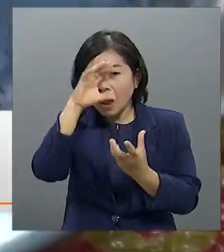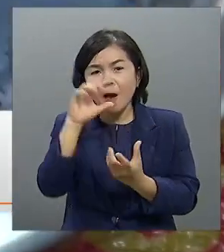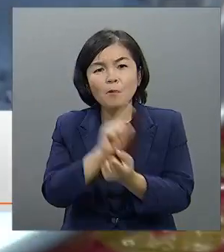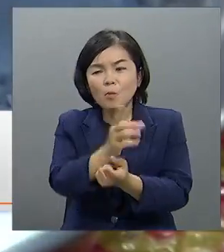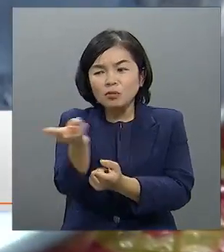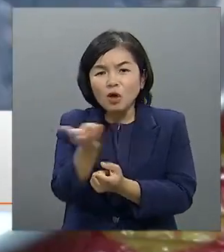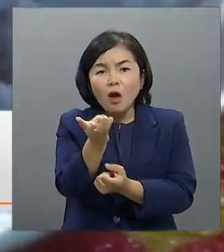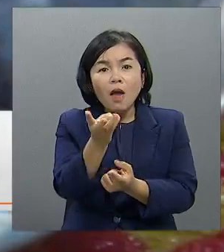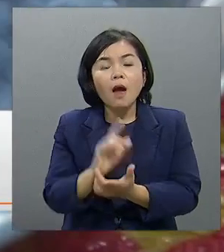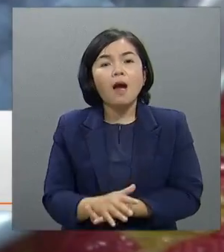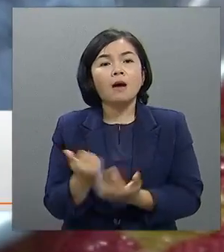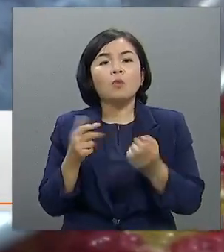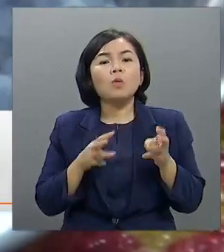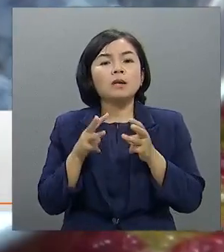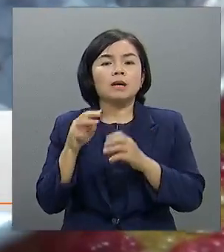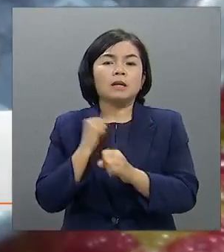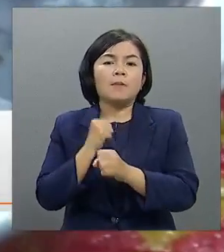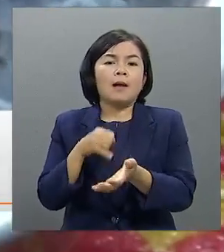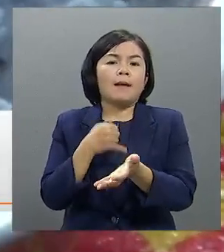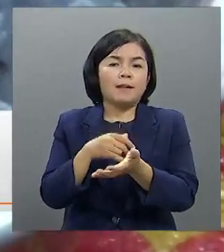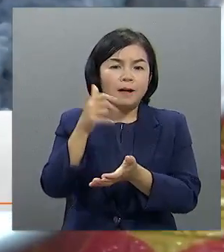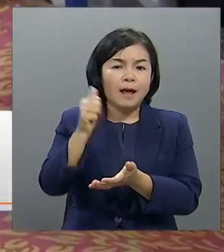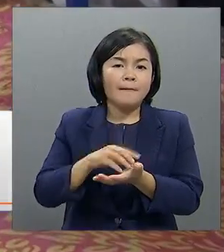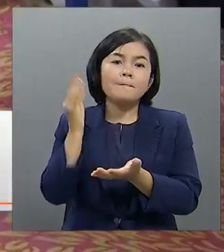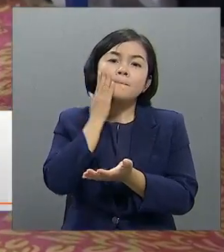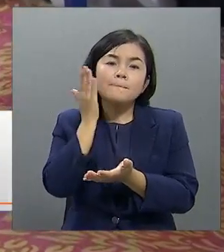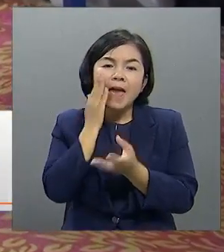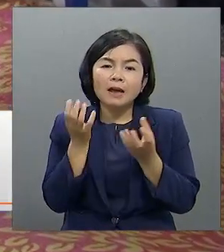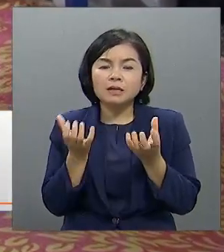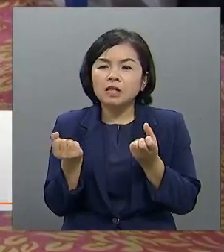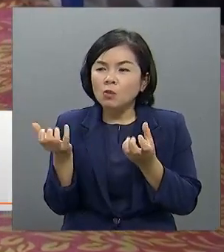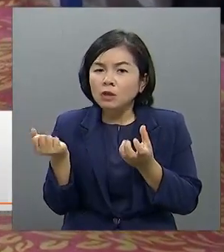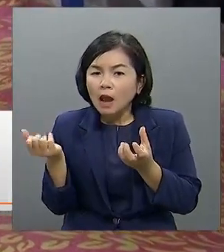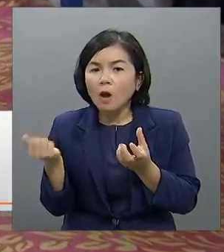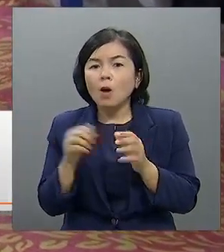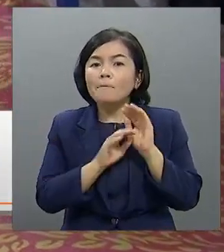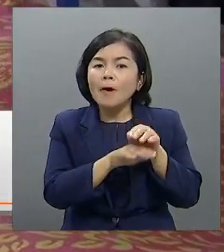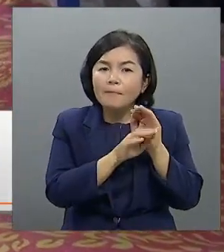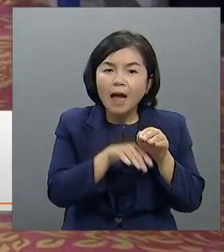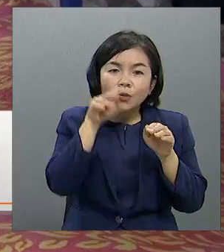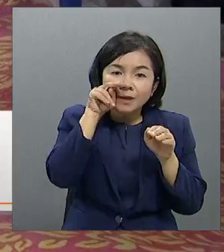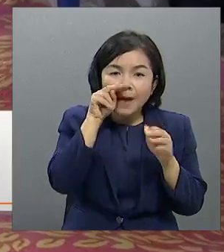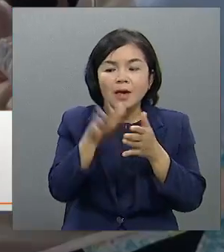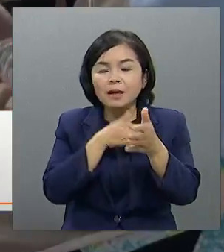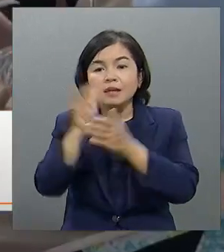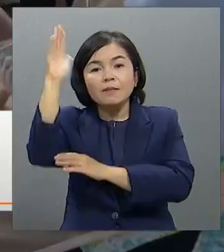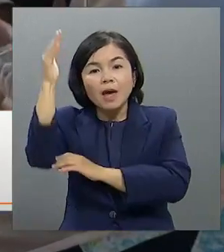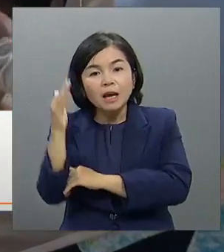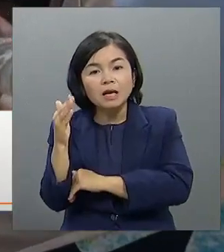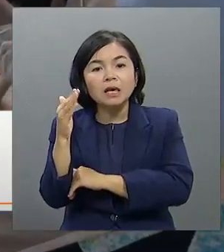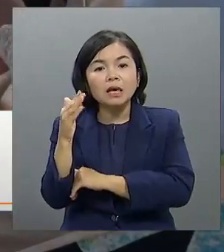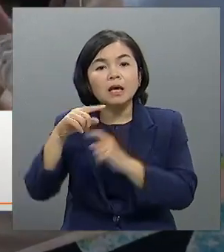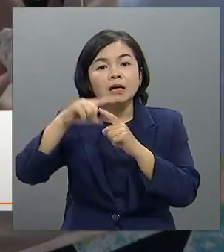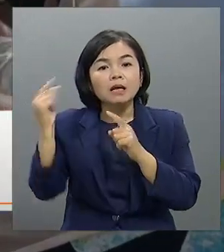มันก็ไม่ได้ยากเหมือนกันนะครับใช้แป้งข้าวเหนียวผสมกับน้ำกะทิจะใช้สีจากพืชอย่างใบเตยและดอกอัญชันก็ได้เอามาผสมกับแป้